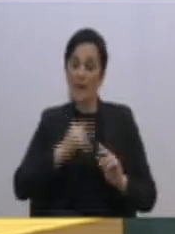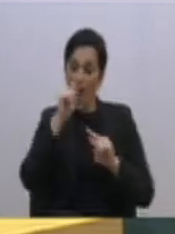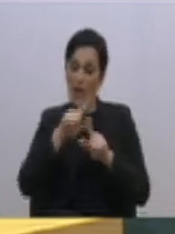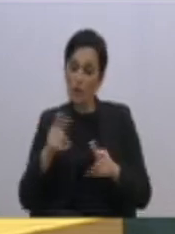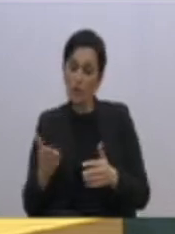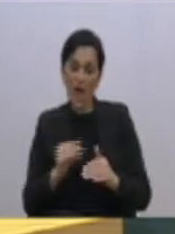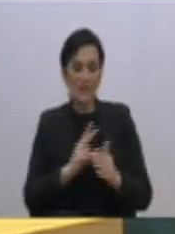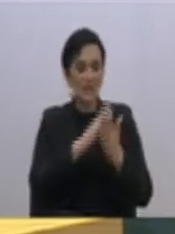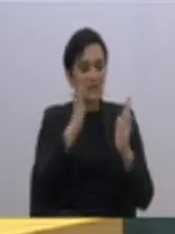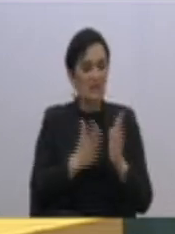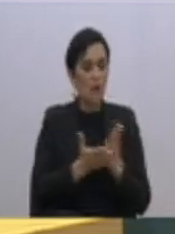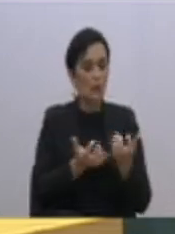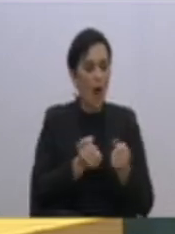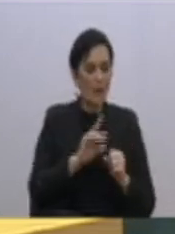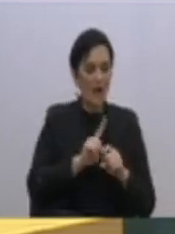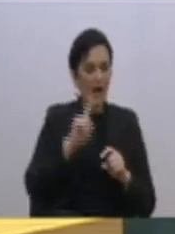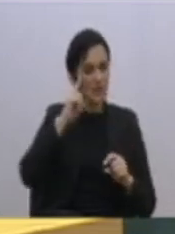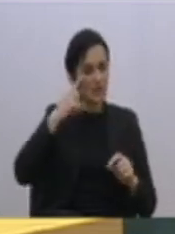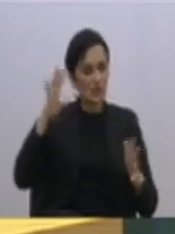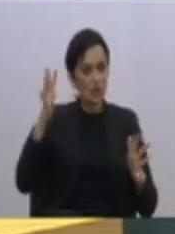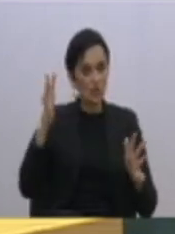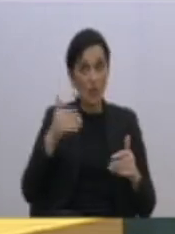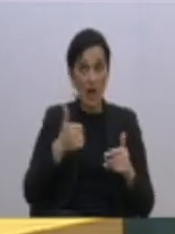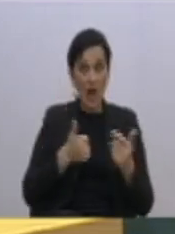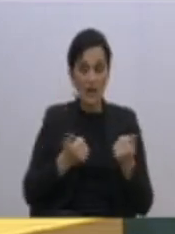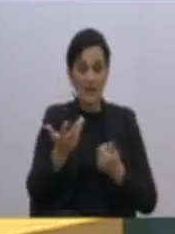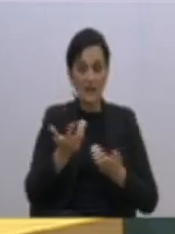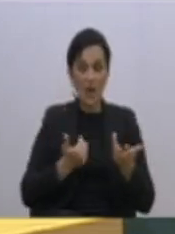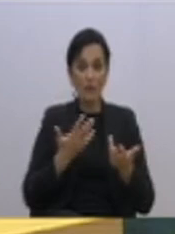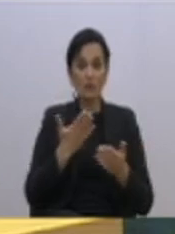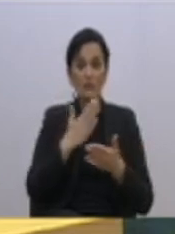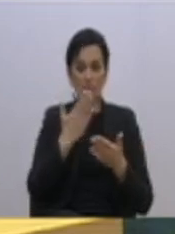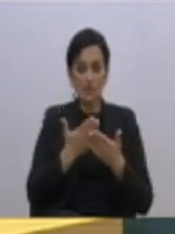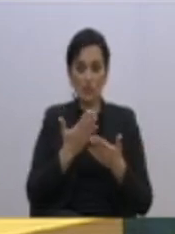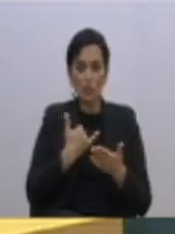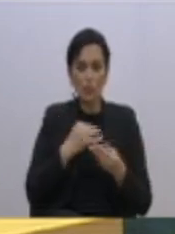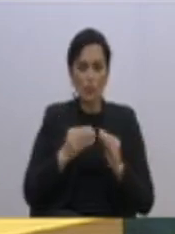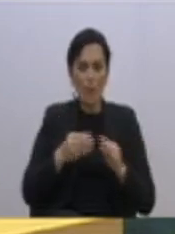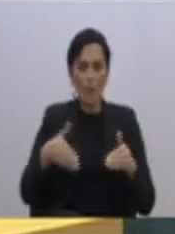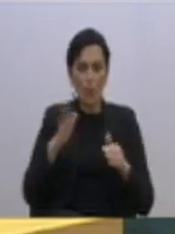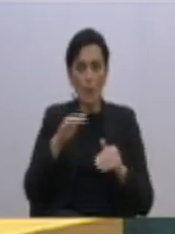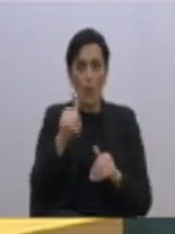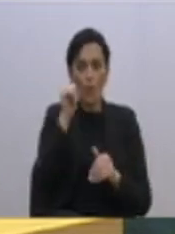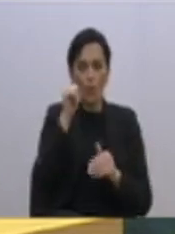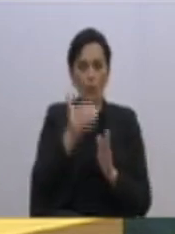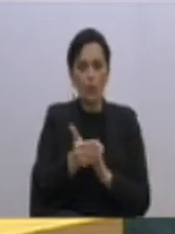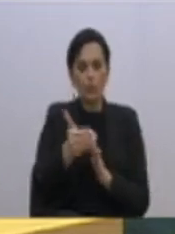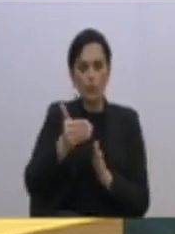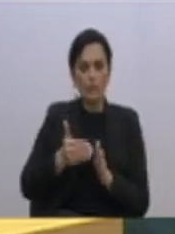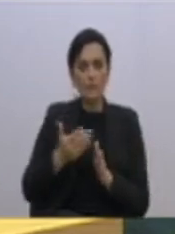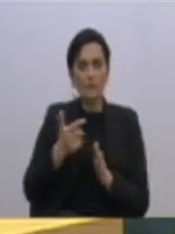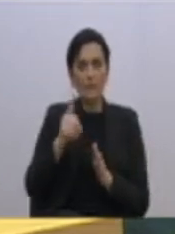ან საერთოდ ამოგვეღო ეს რაღაცა გიჟობა, კარგად დაგვეთვალა, იქნება საერთოდ არ გვაქვს პრობლემა. იქნება უბრალოდ უკან